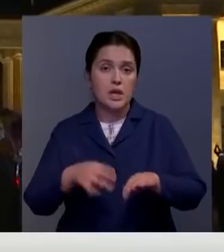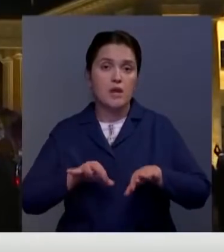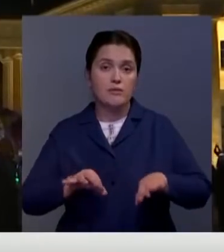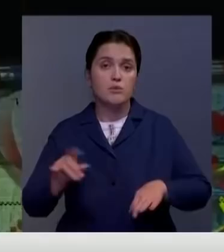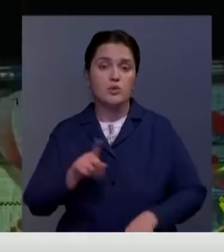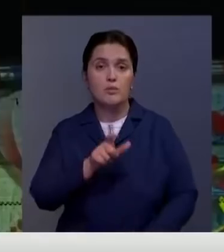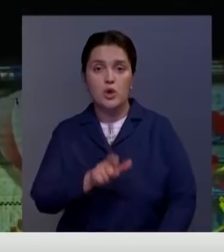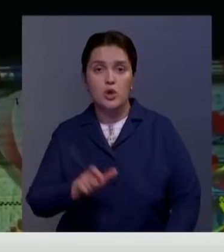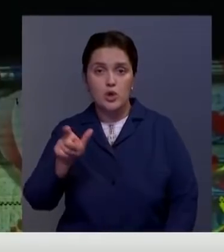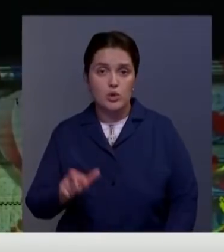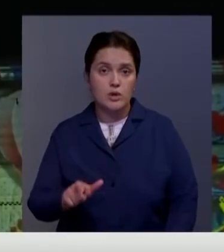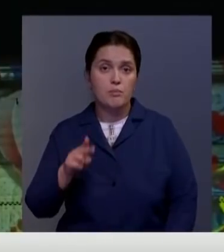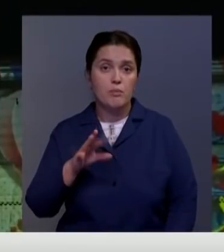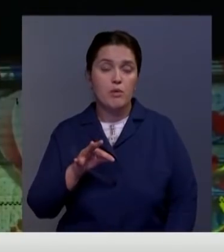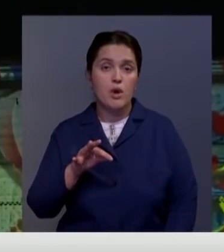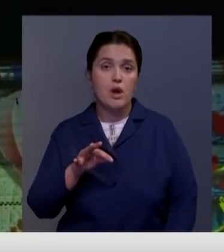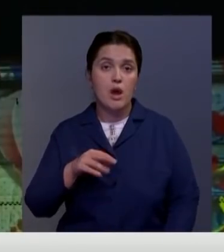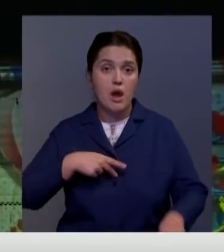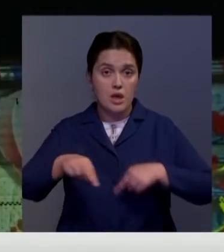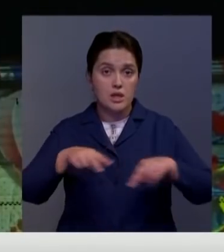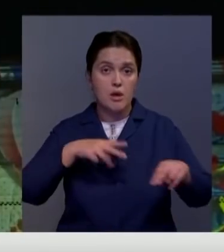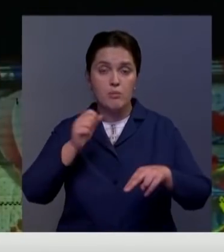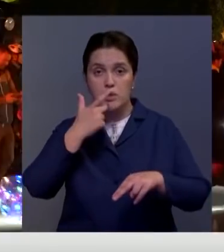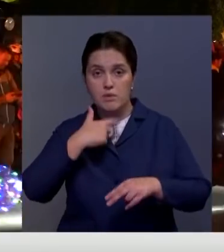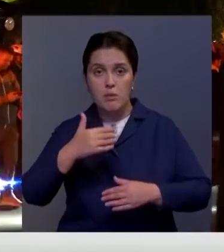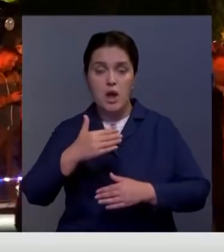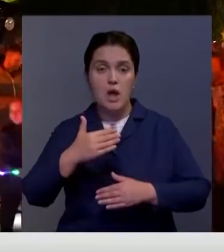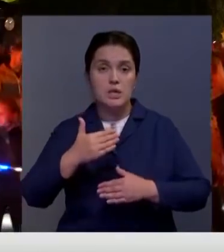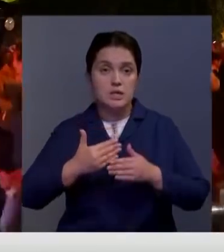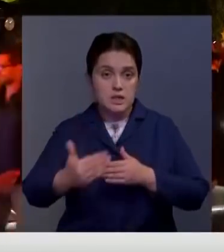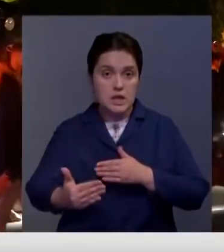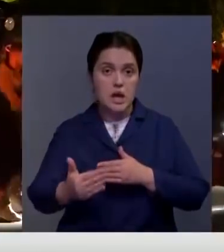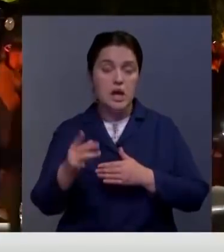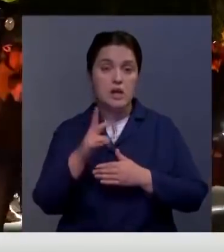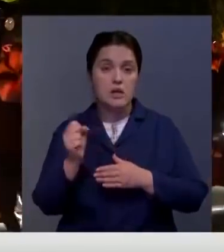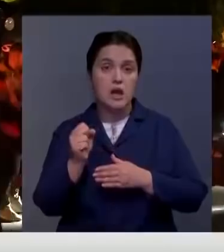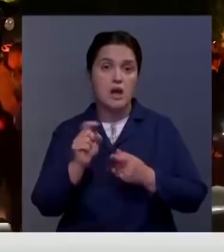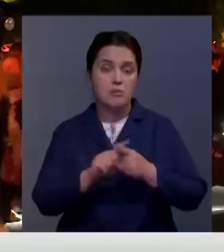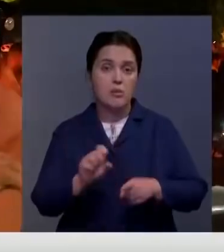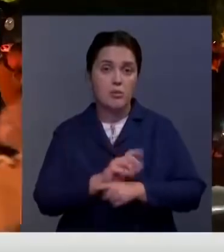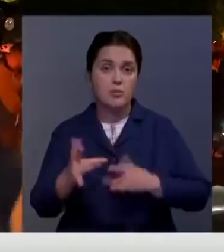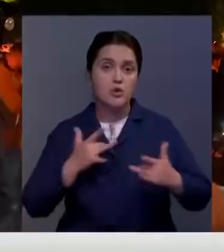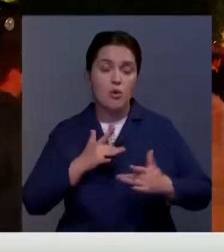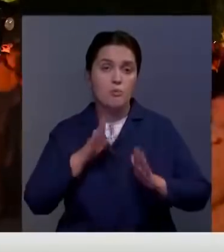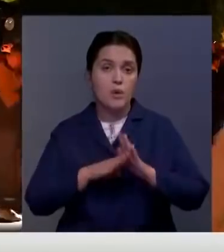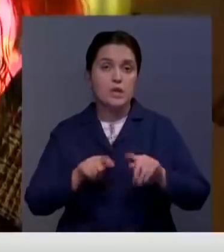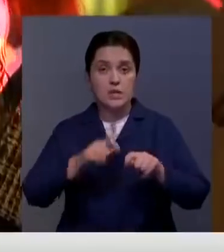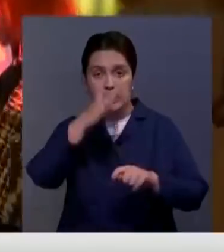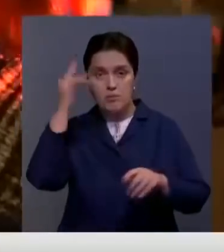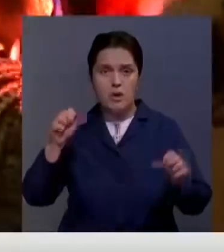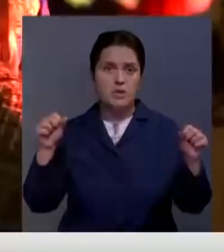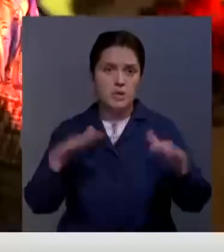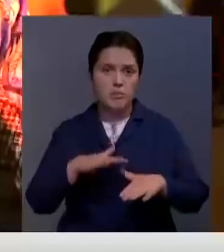перекрыли для автомобилей, чтобы люди, ходя по ним, могли соблюдать дистанцию. Отмечу, несмотря на пандемию, шоу под открытым небом собрало